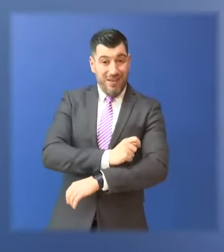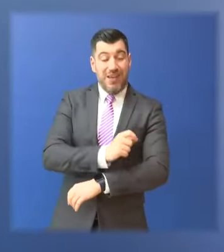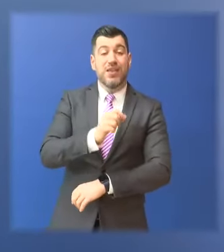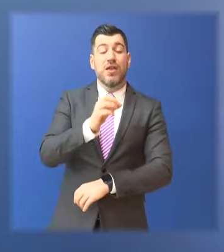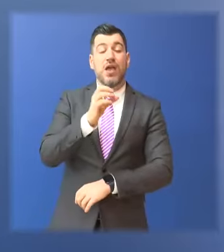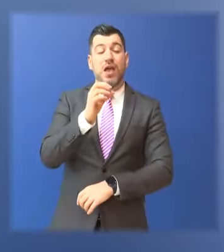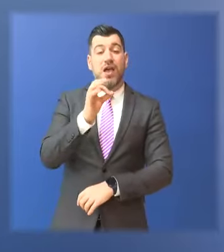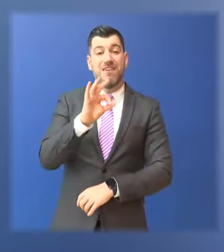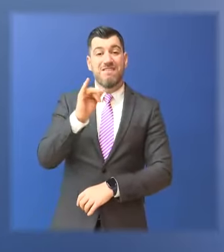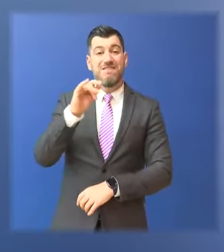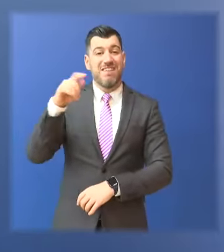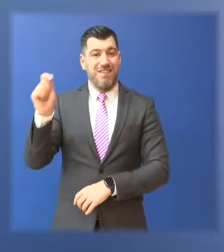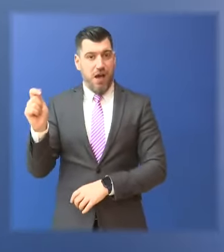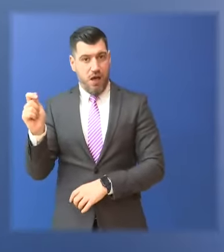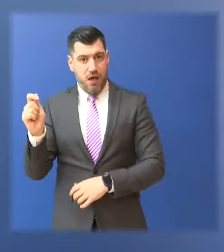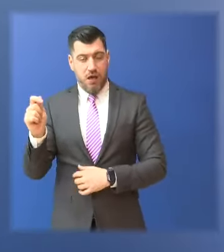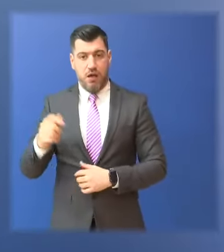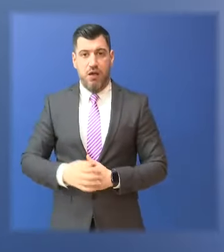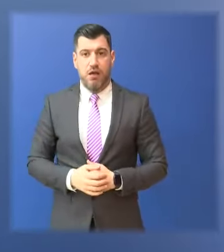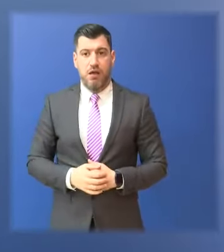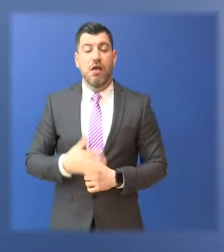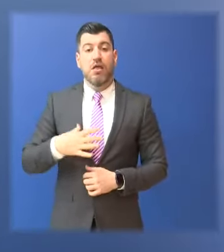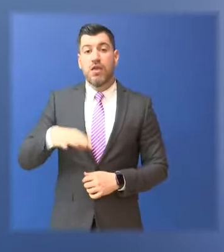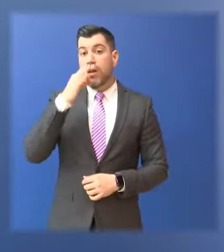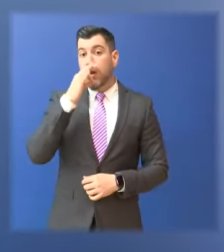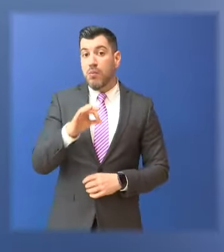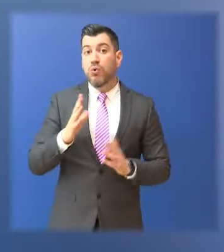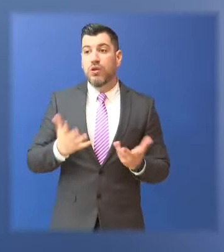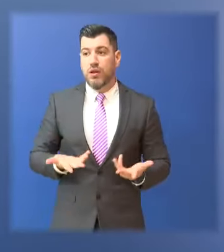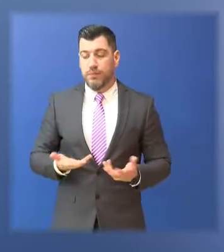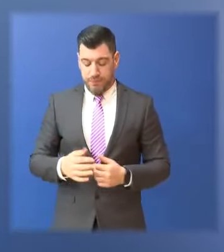το οποίο θέλω να πω ότι χωριζόταν και